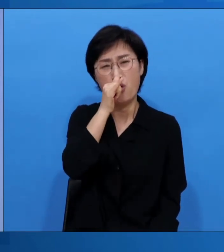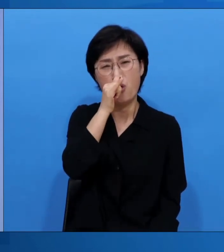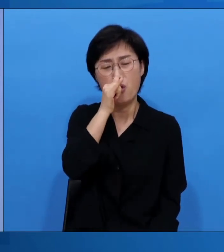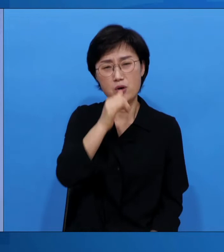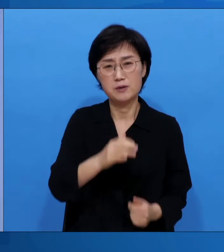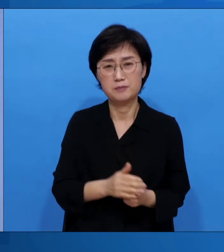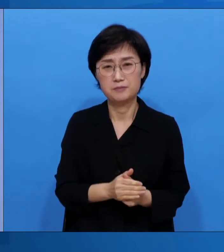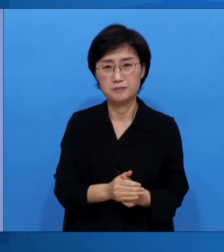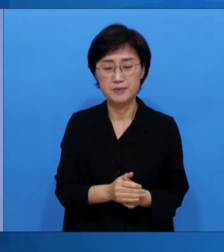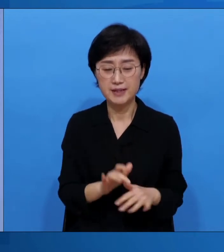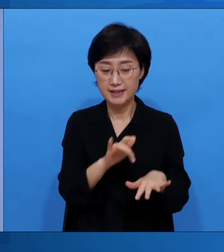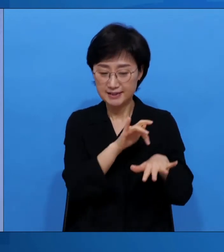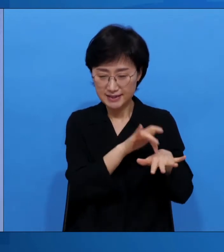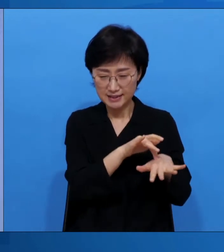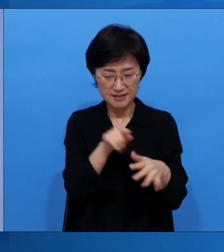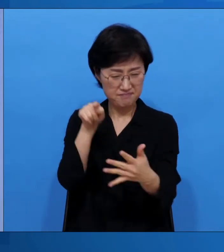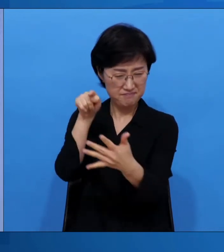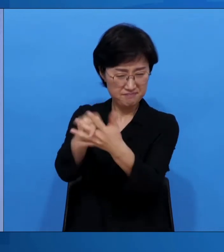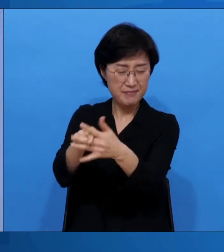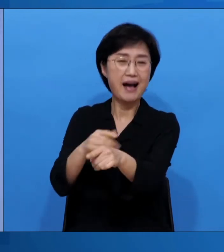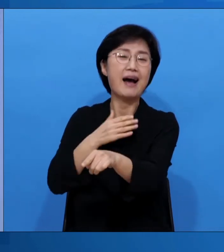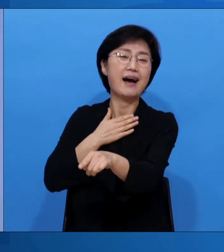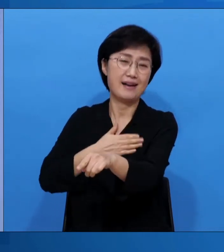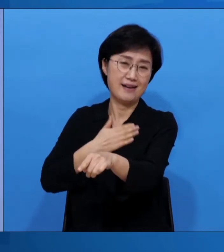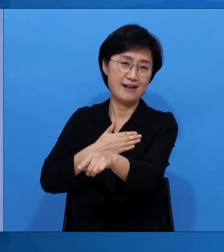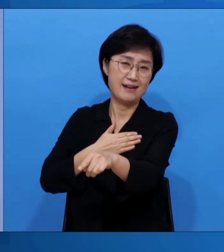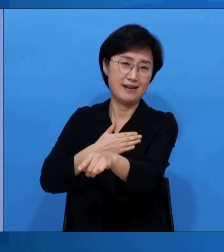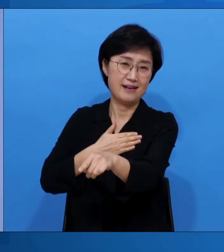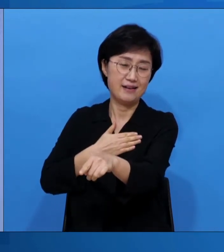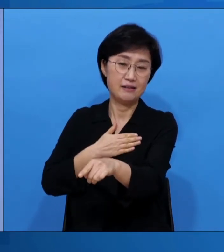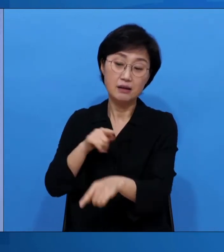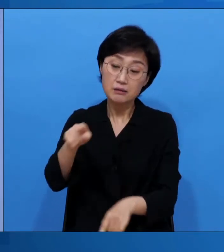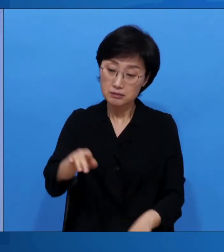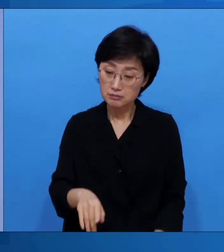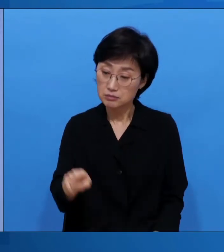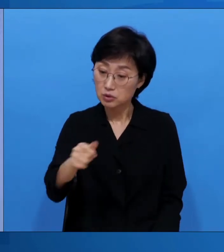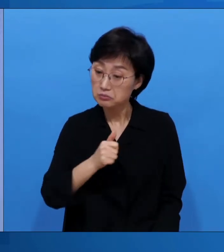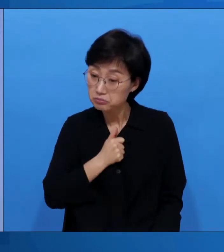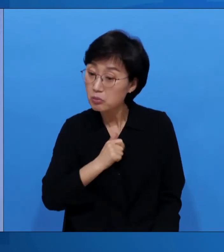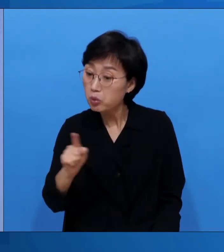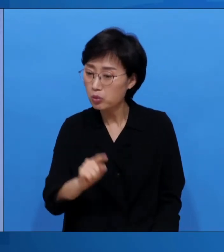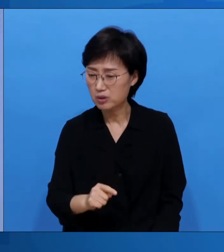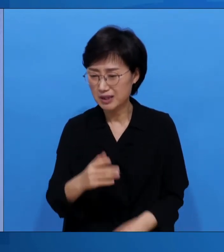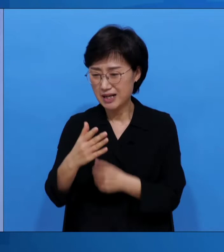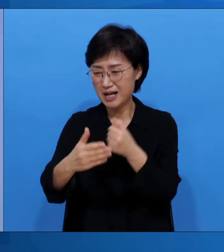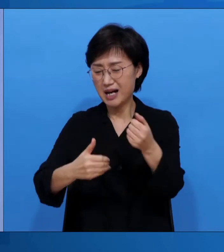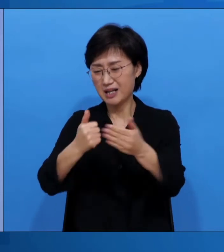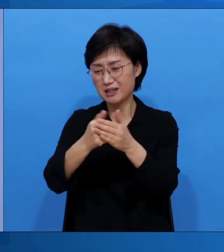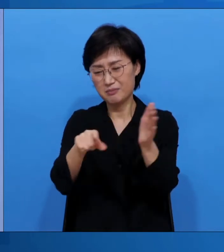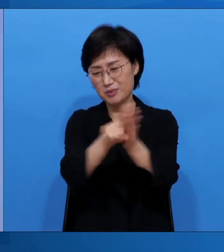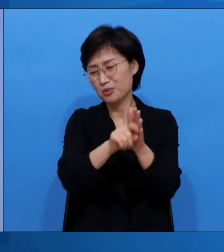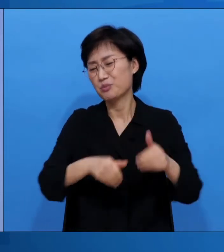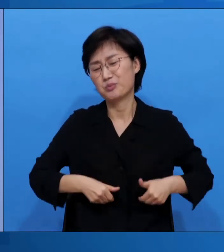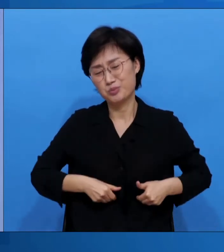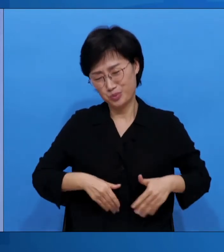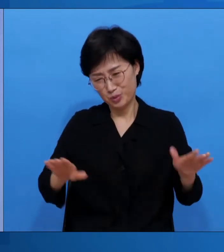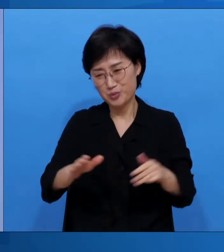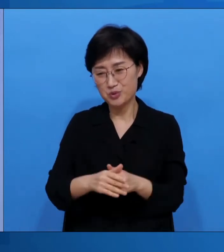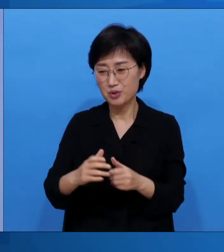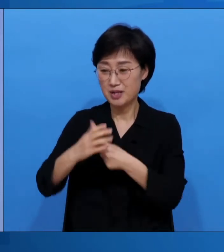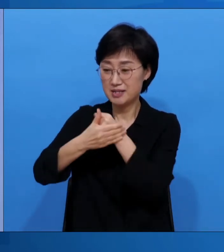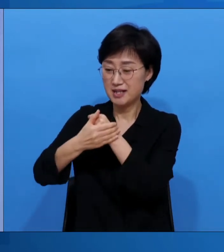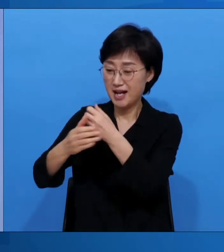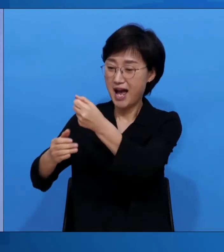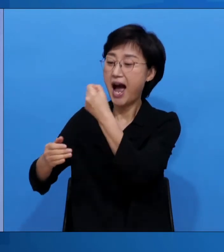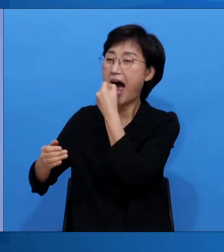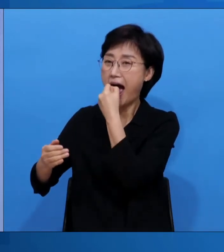그걸 알고 사단이 딱 건드린 거예요. Knowing this, Satan goes and attacks. 야, 네가 하나님 안 믿어도 돼. 네 이거 먹으면 하나님처럼 되는 거야. Oh, you don't have to